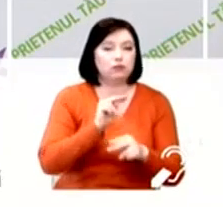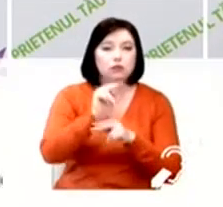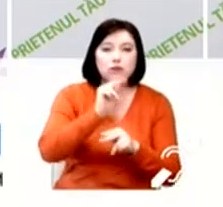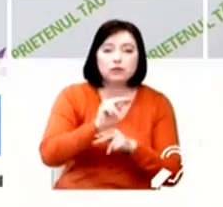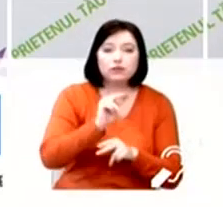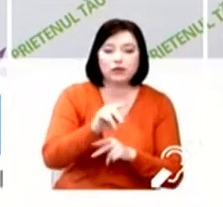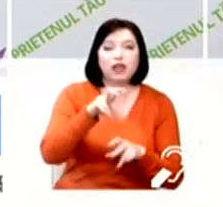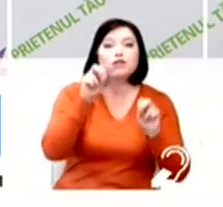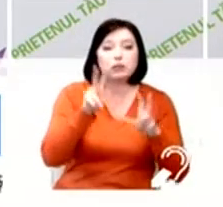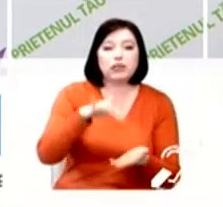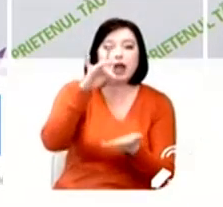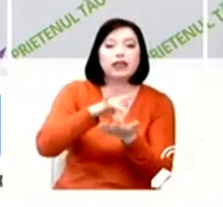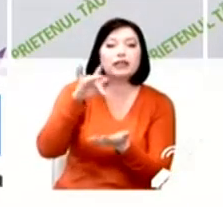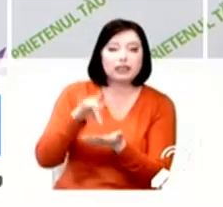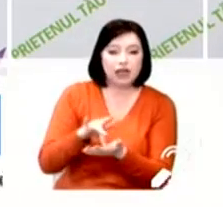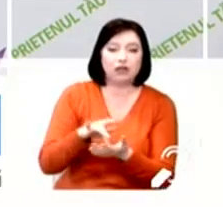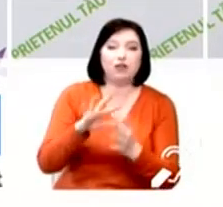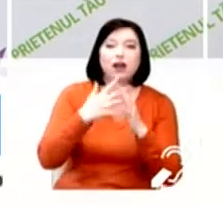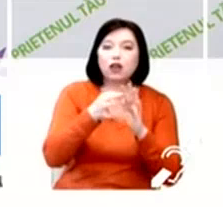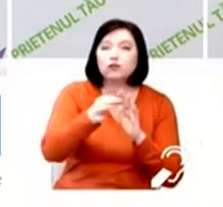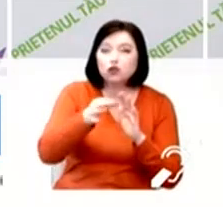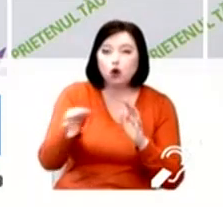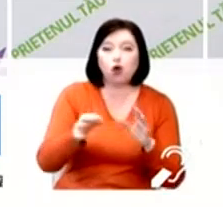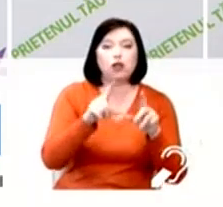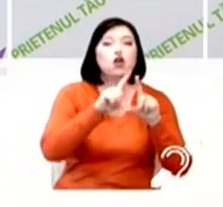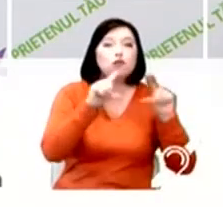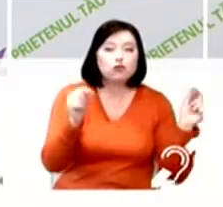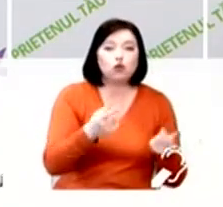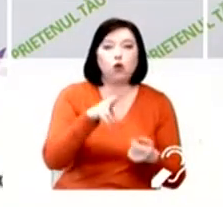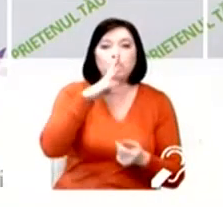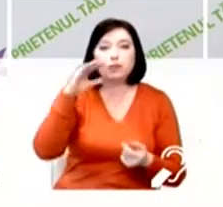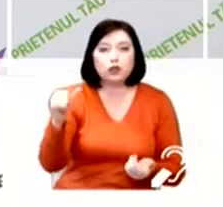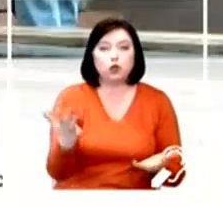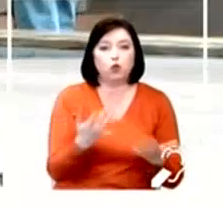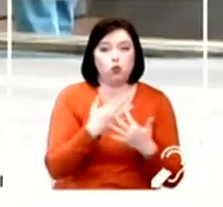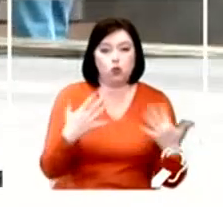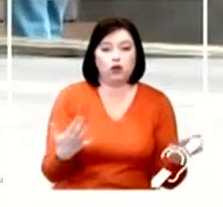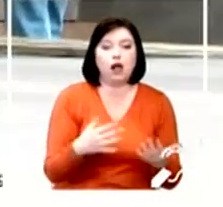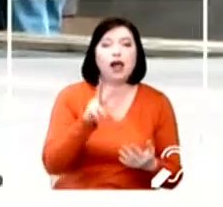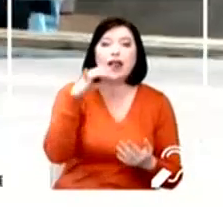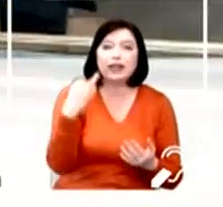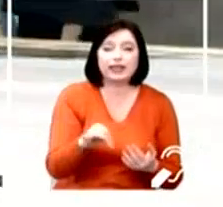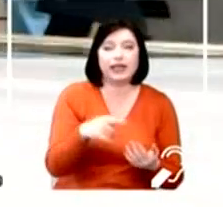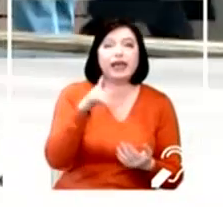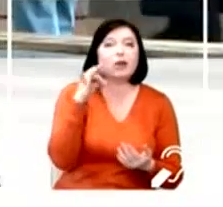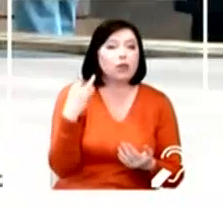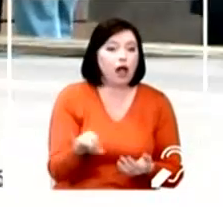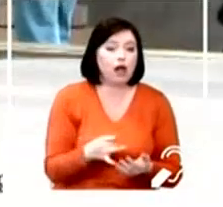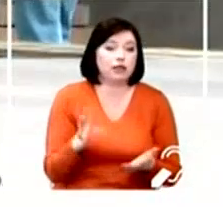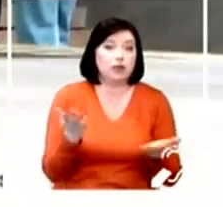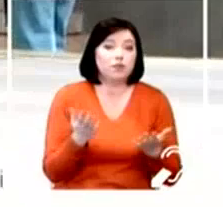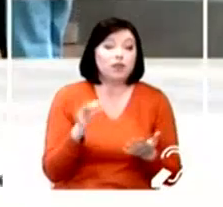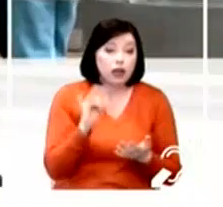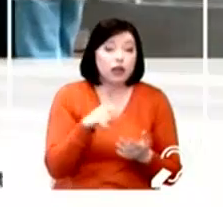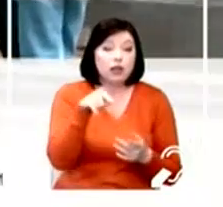în centrele comunitare, în școli, în școli profesionale, în licee, gimnazii. Deci,